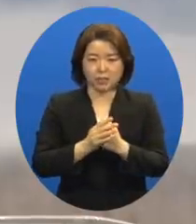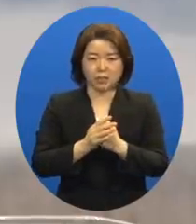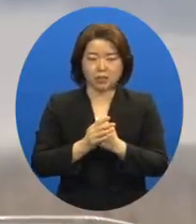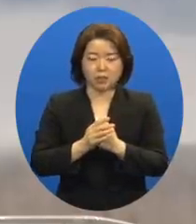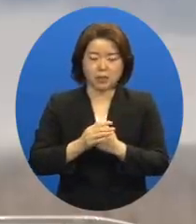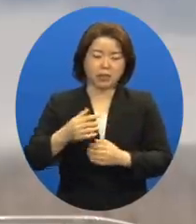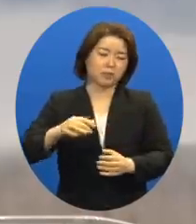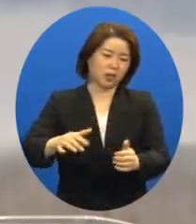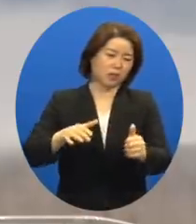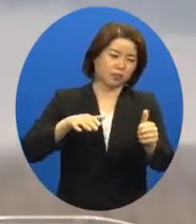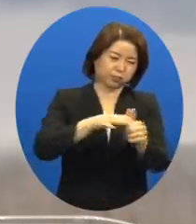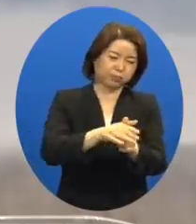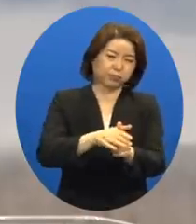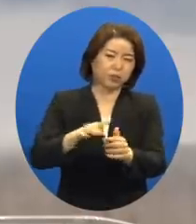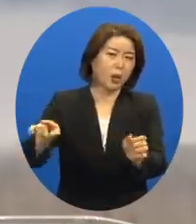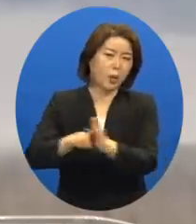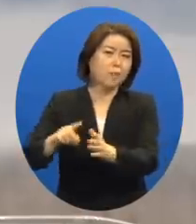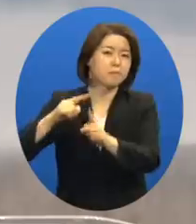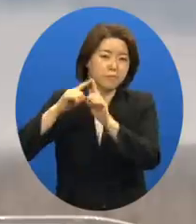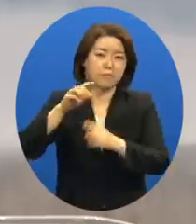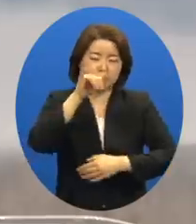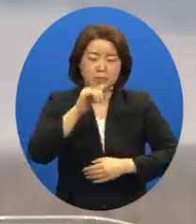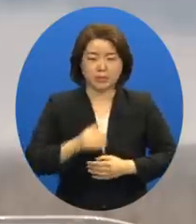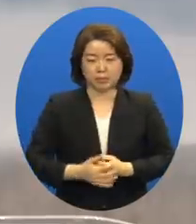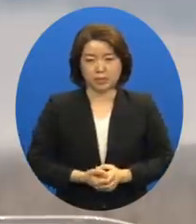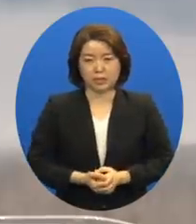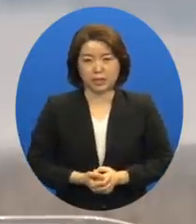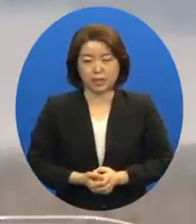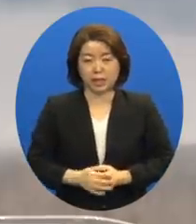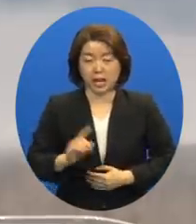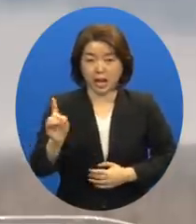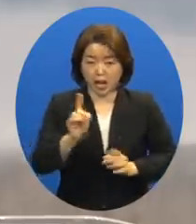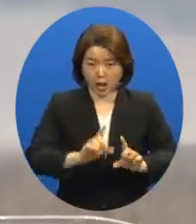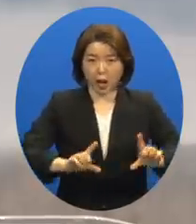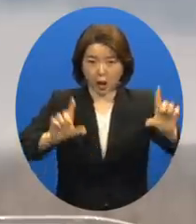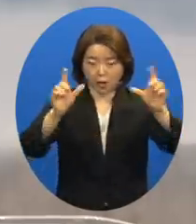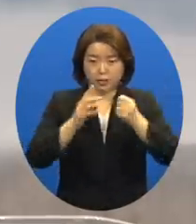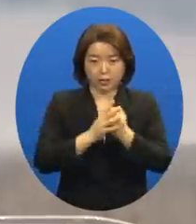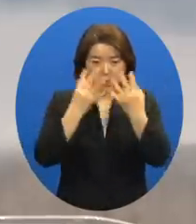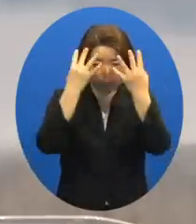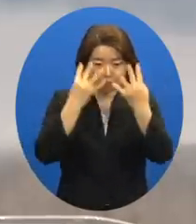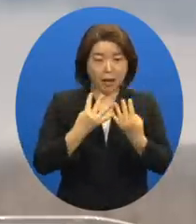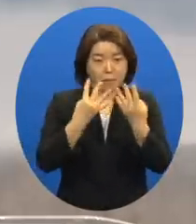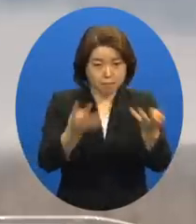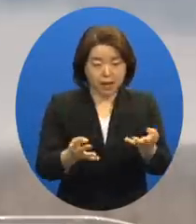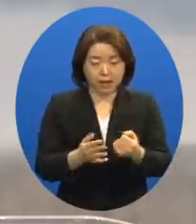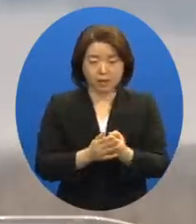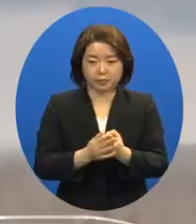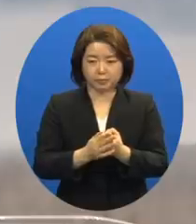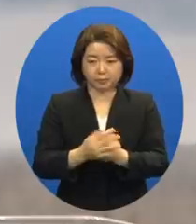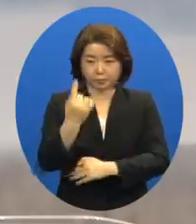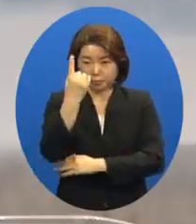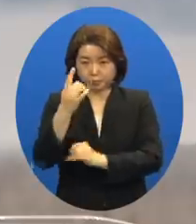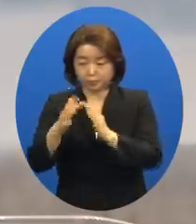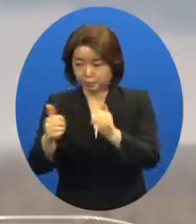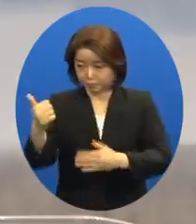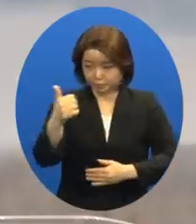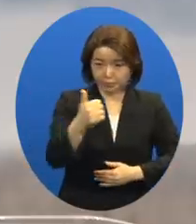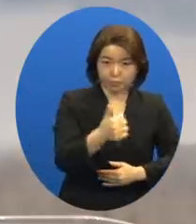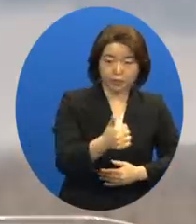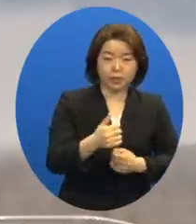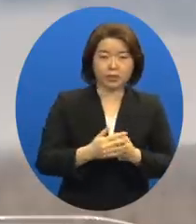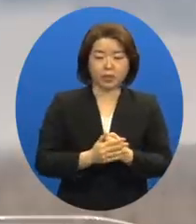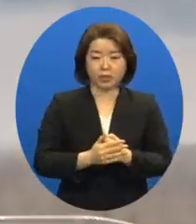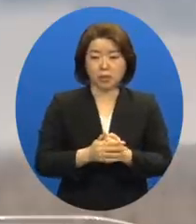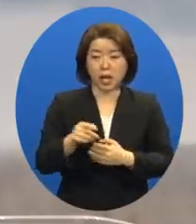순교를 당했던 분입니다. 어느 날 감옥의 문이 열리고 간수가 들어오는데